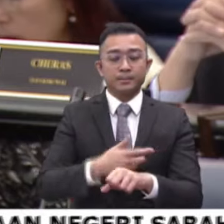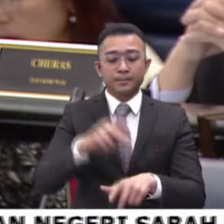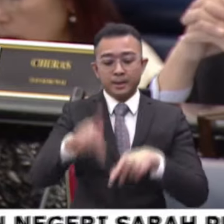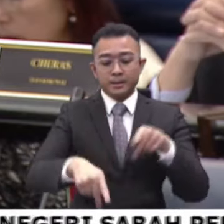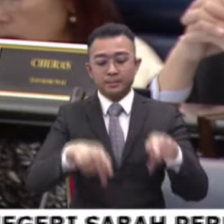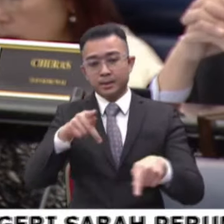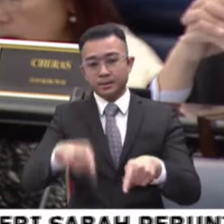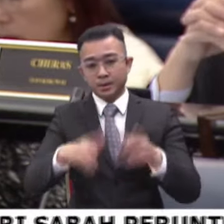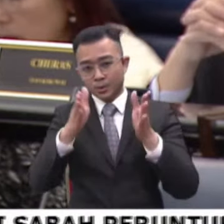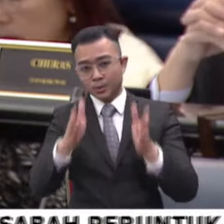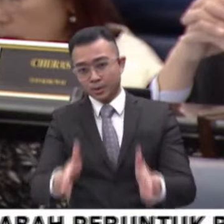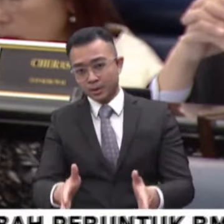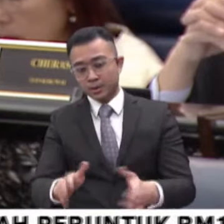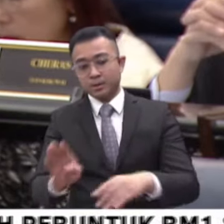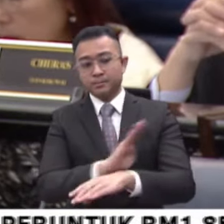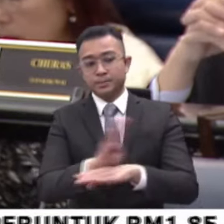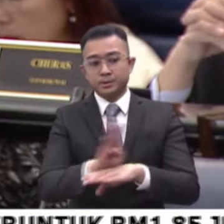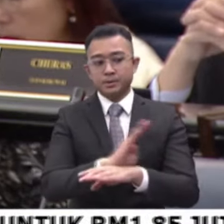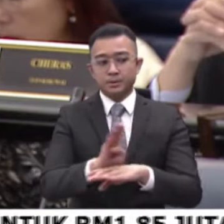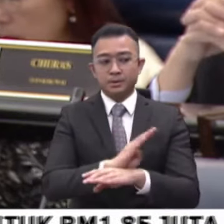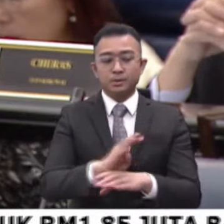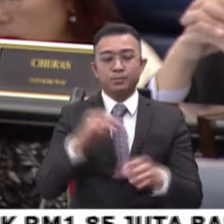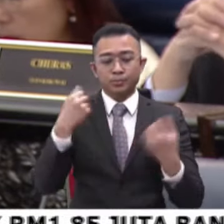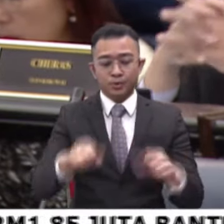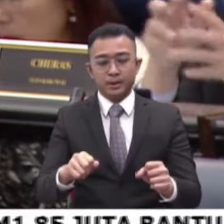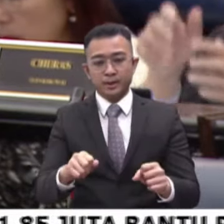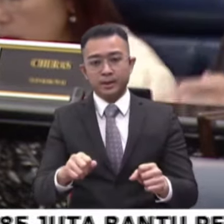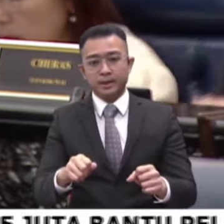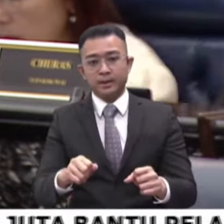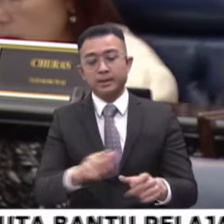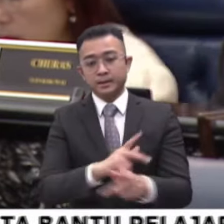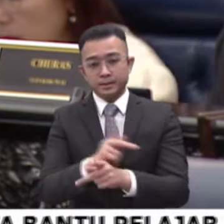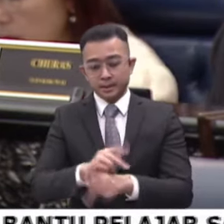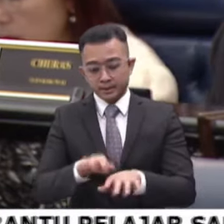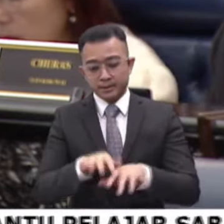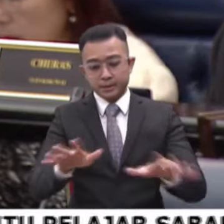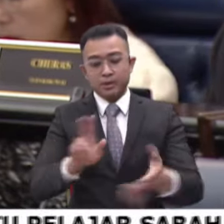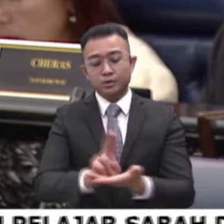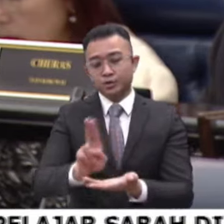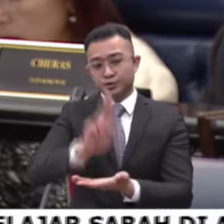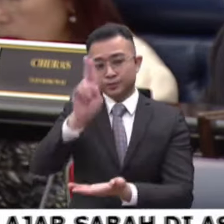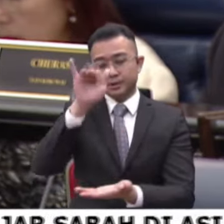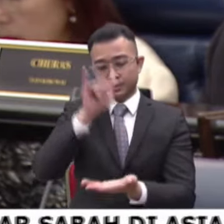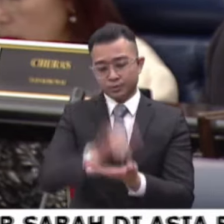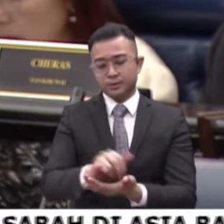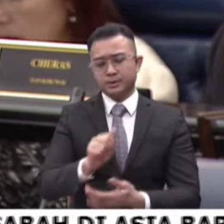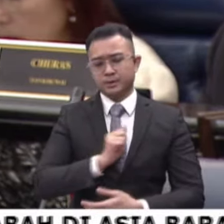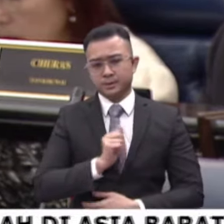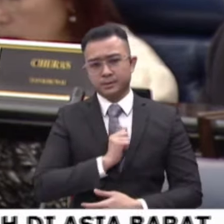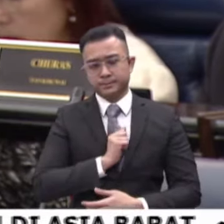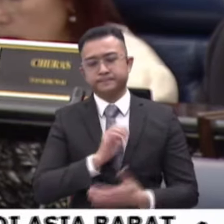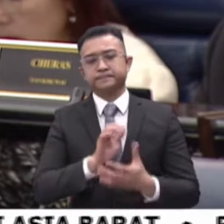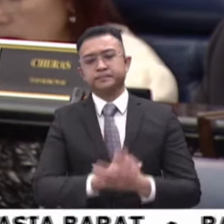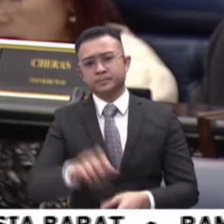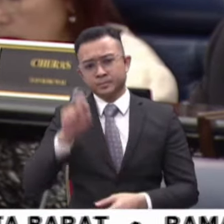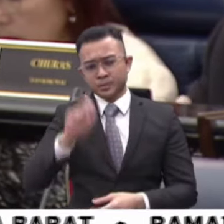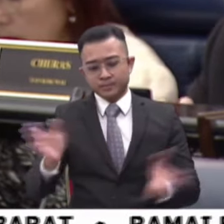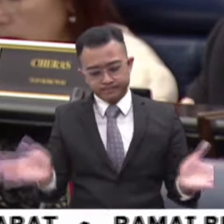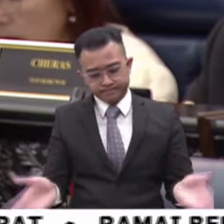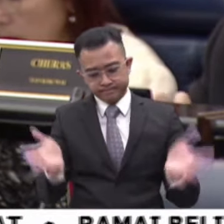juga kerana budaya keusahawanan itu boleh disematkan di peringkat universiti itu sendiri dan kita perlu